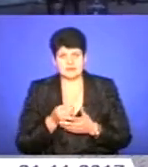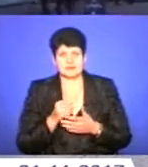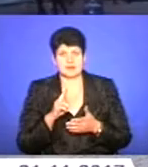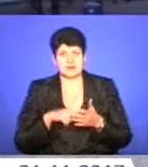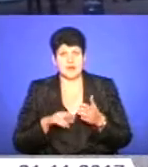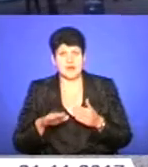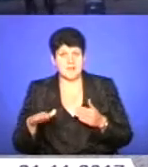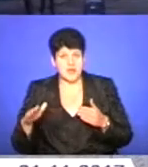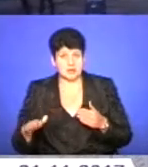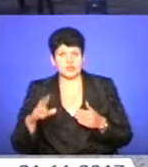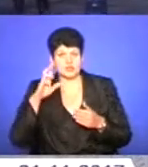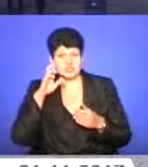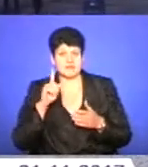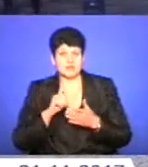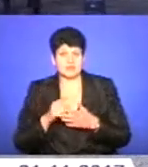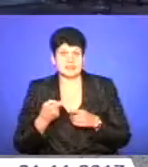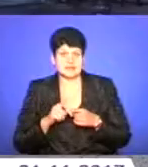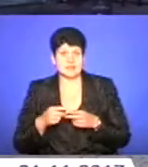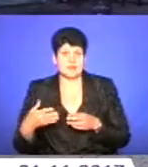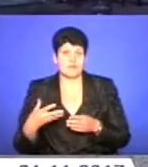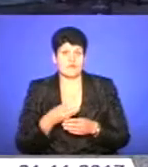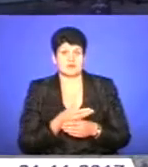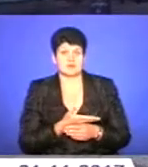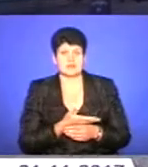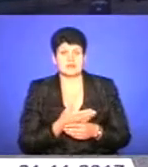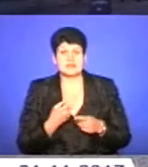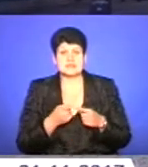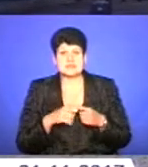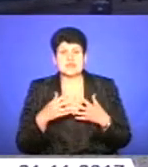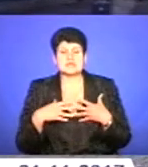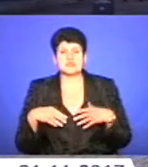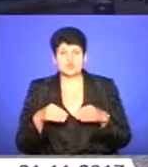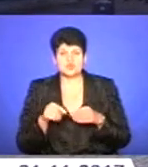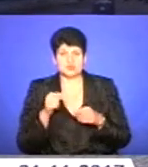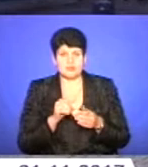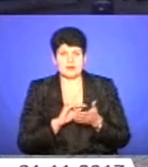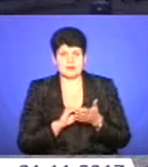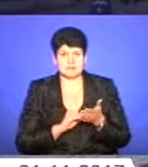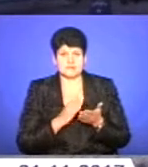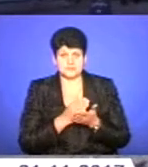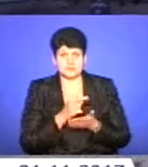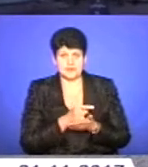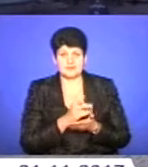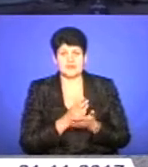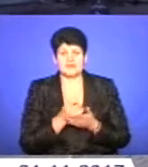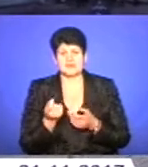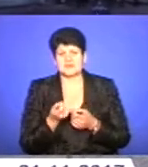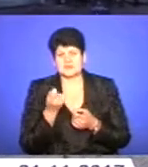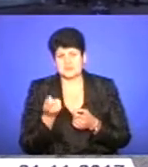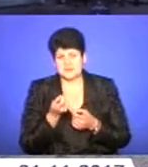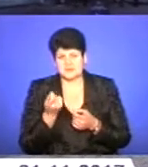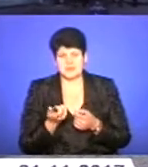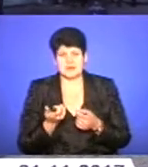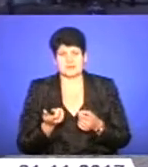я рахую, що держава повинна в якійсь мірі це компенсовувати. Я рахую, що ця сума аліментів, яка в даний момент зазначена, вона є настільки мізерною, що це не